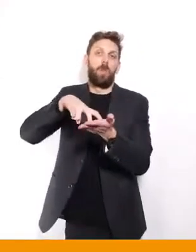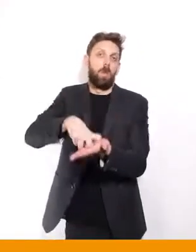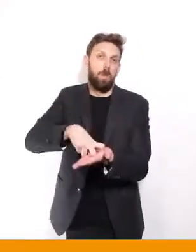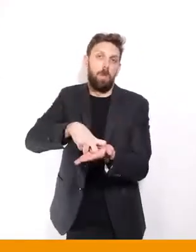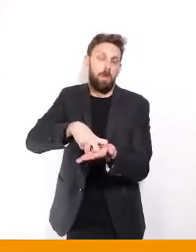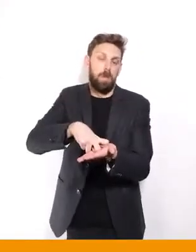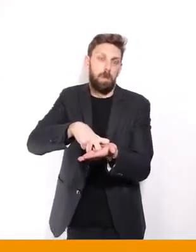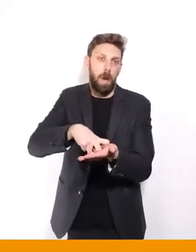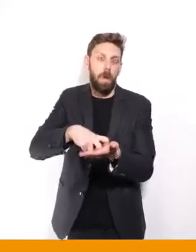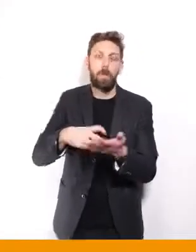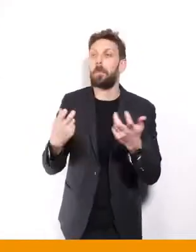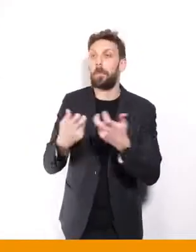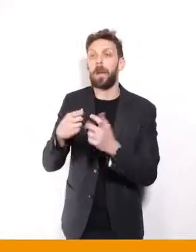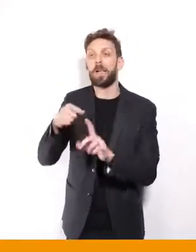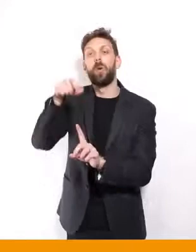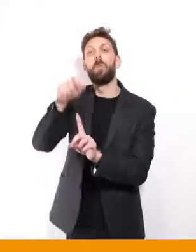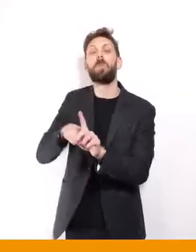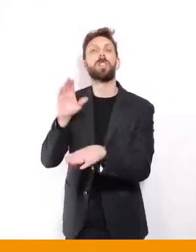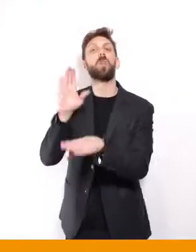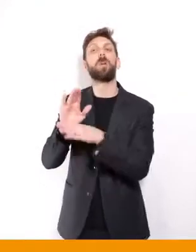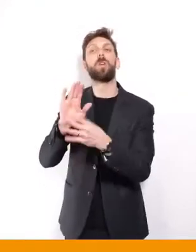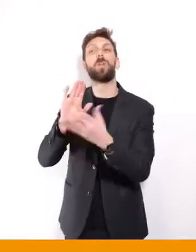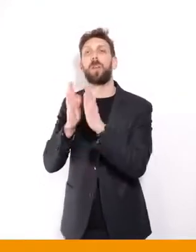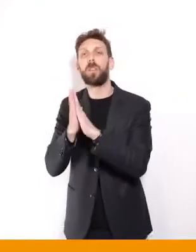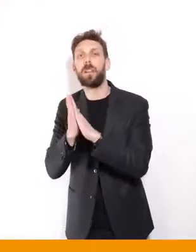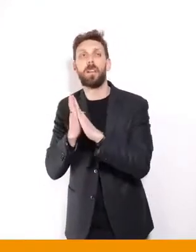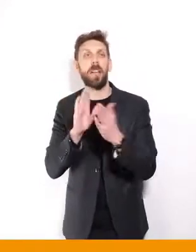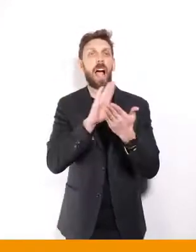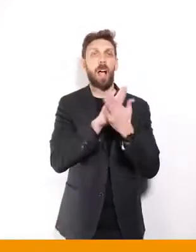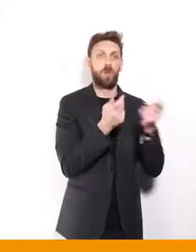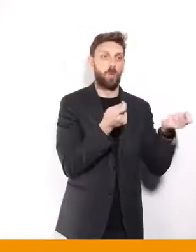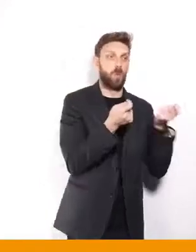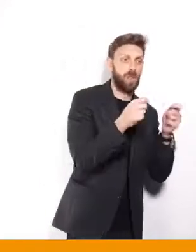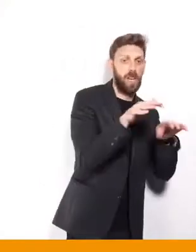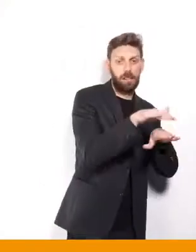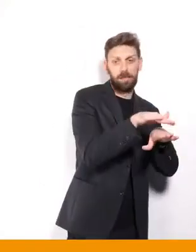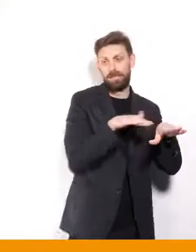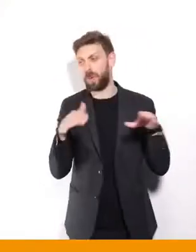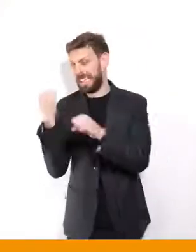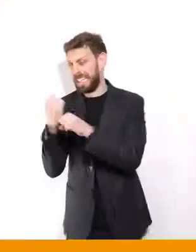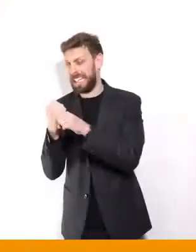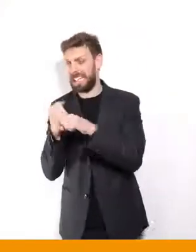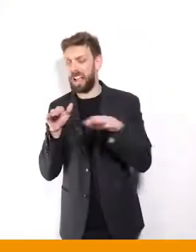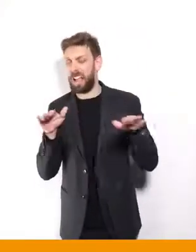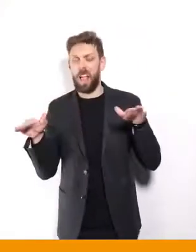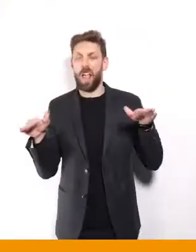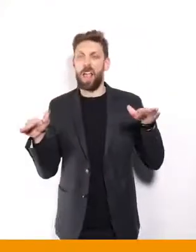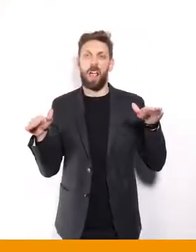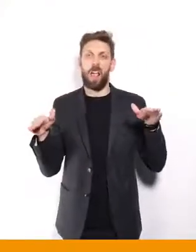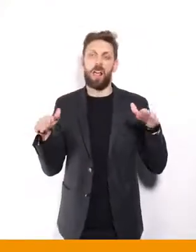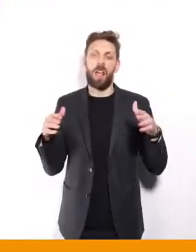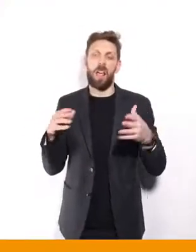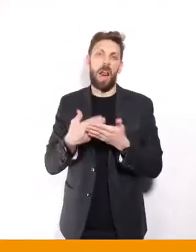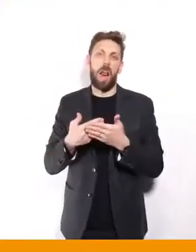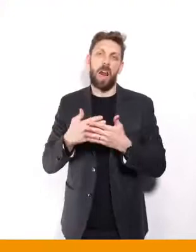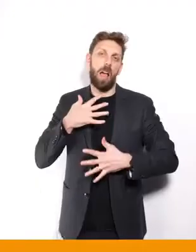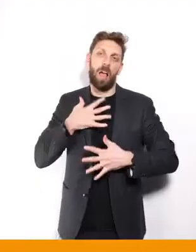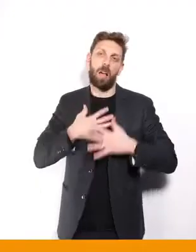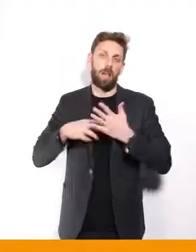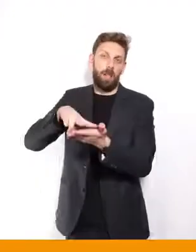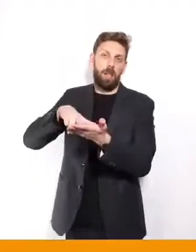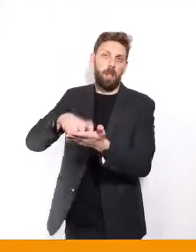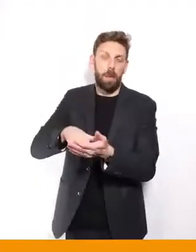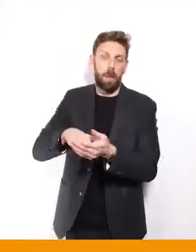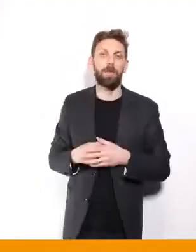ont des professions ou des occupations par ailleurs. Donc en fait, on occupe les associations en faisant croire qu'ils participent